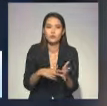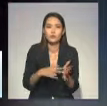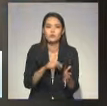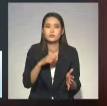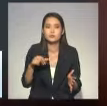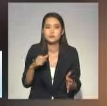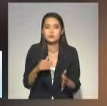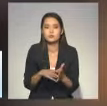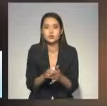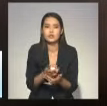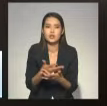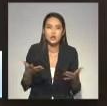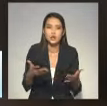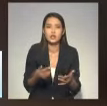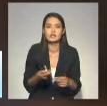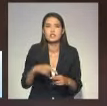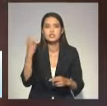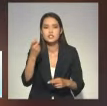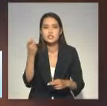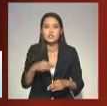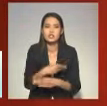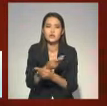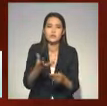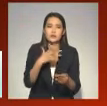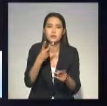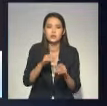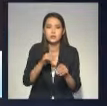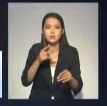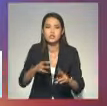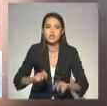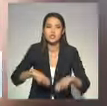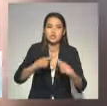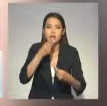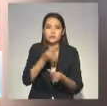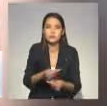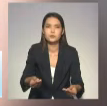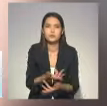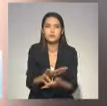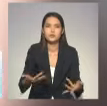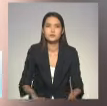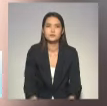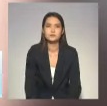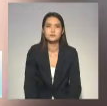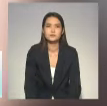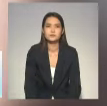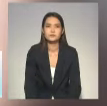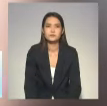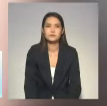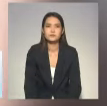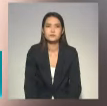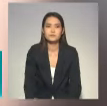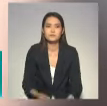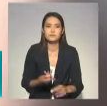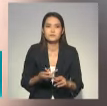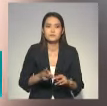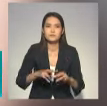литров масла. Руководители крестьянских хозяйств выделили 2 машины для доставки продуктов питания. Есть люди, наши спасатели, которые